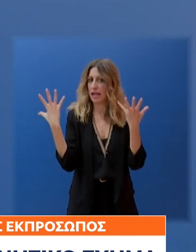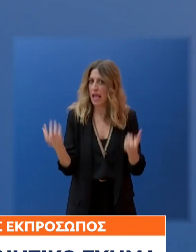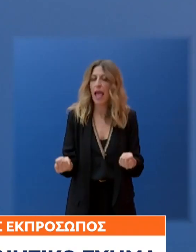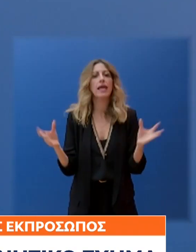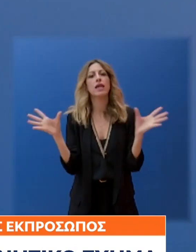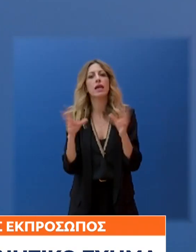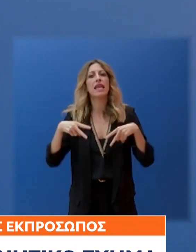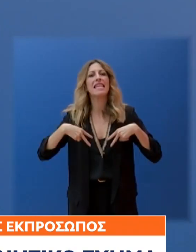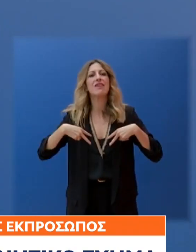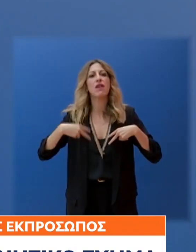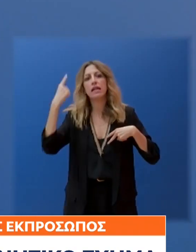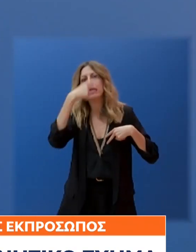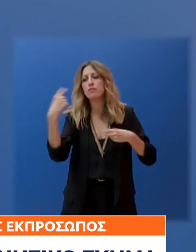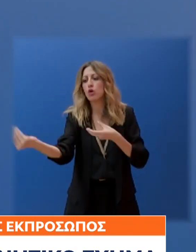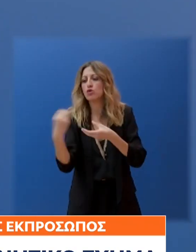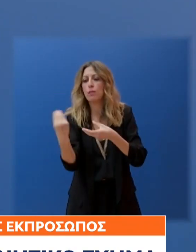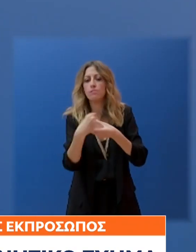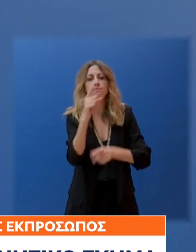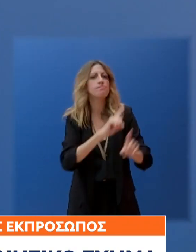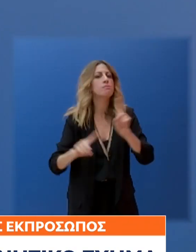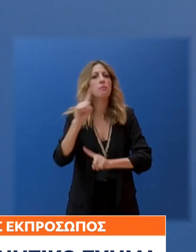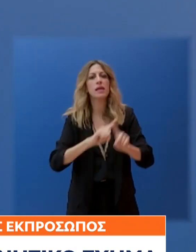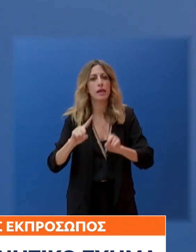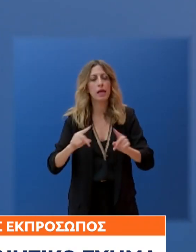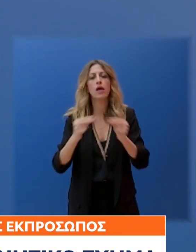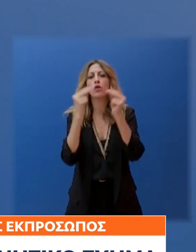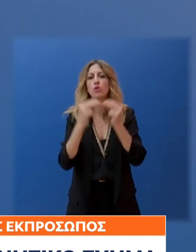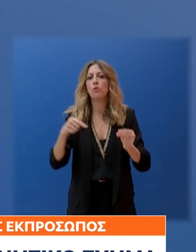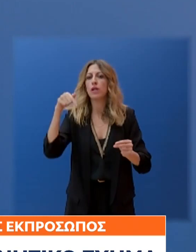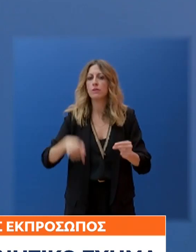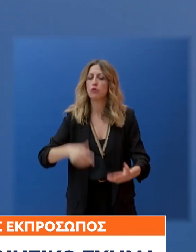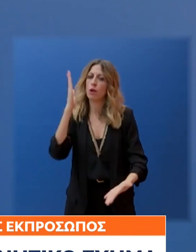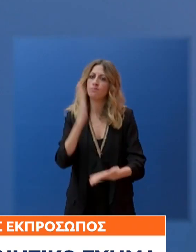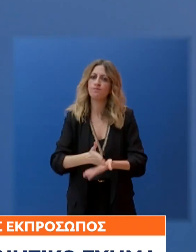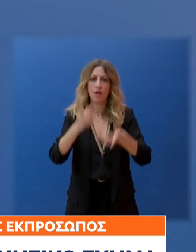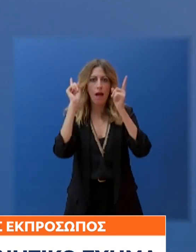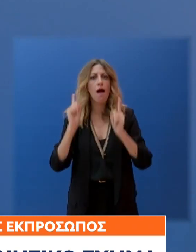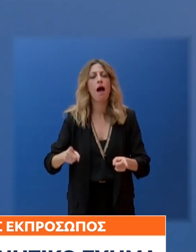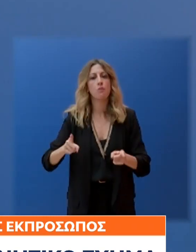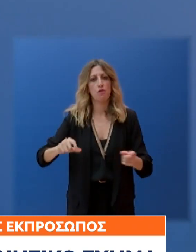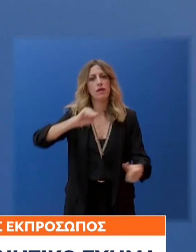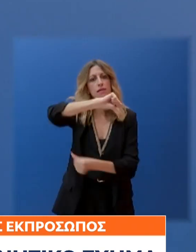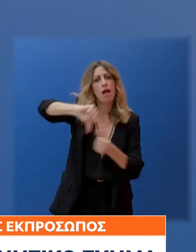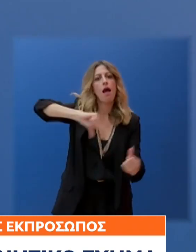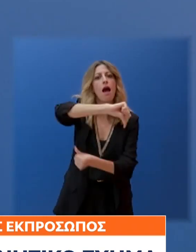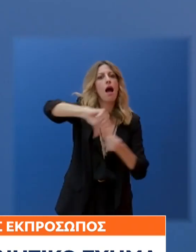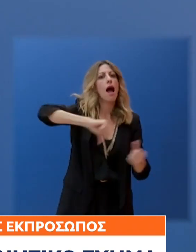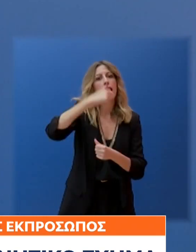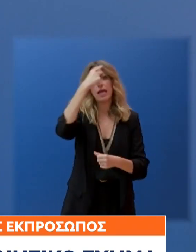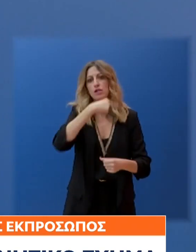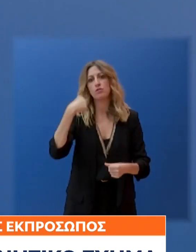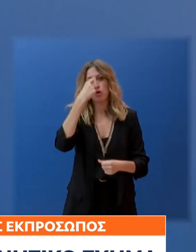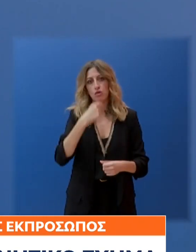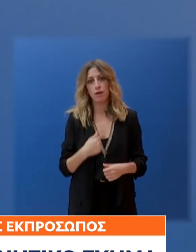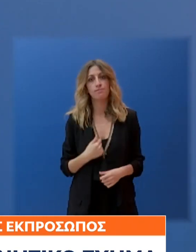Σύνταγμα, έλαβε την απόφαση να προβεί σε αλλαγές στη σύνθεση των μελών της κυβέρνησης και μου ανέθεσε υπό την ιδιότητα του νέου